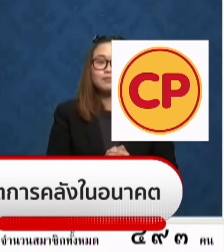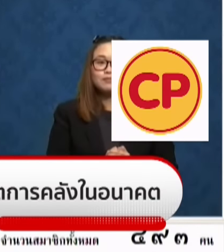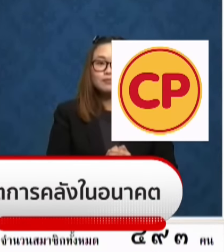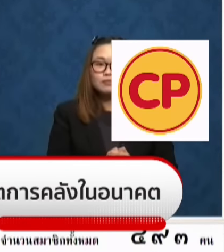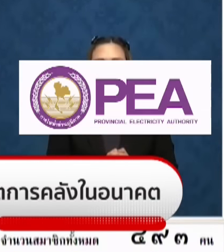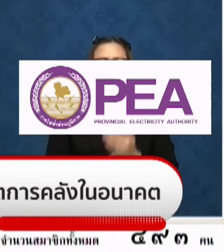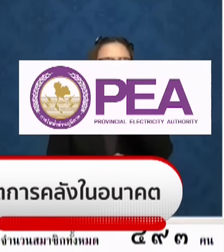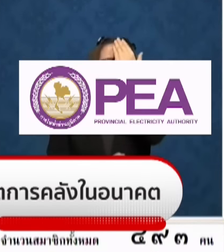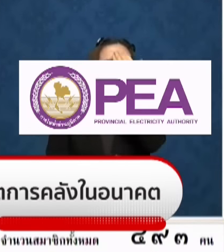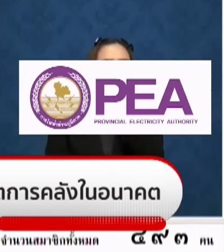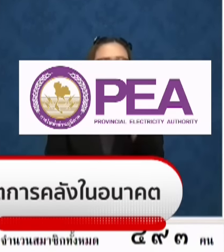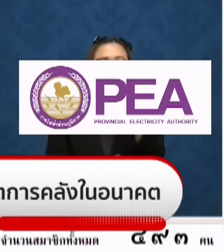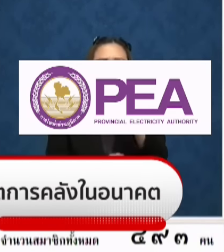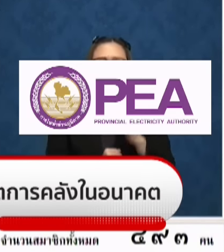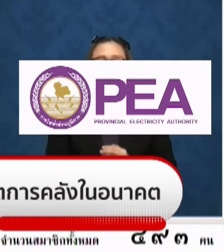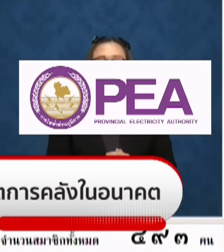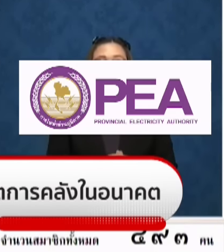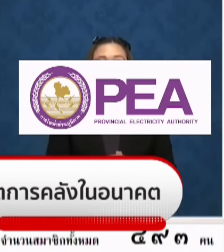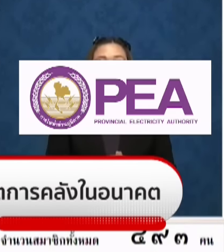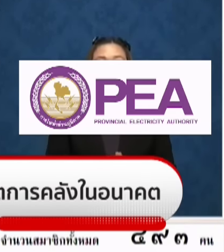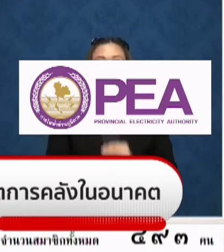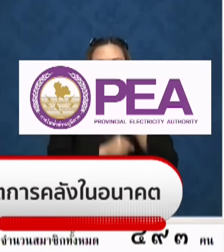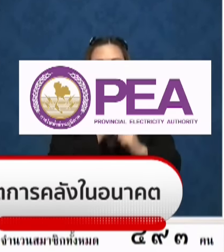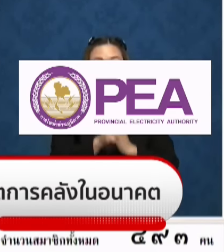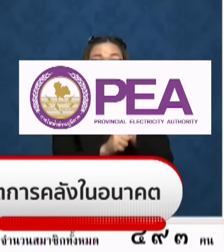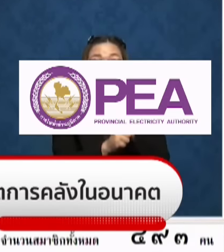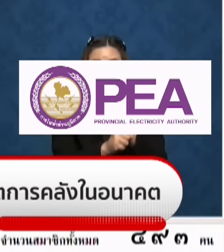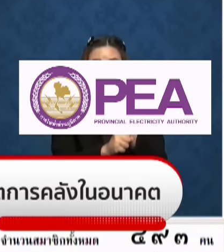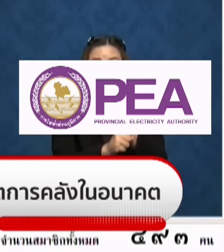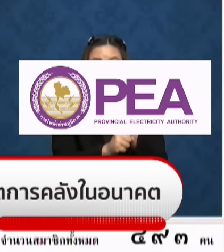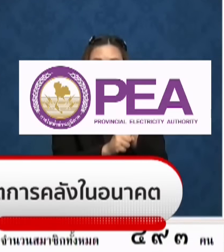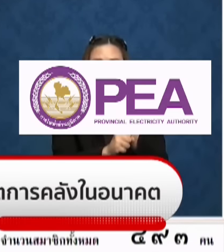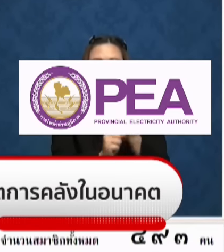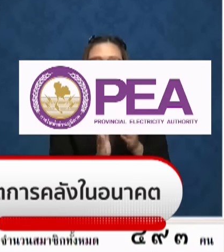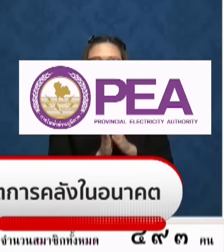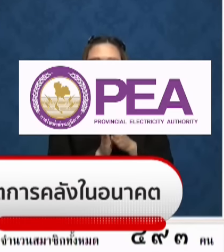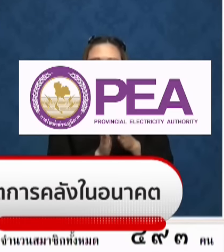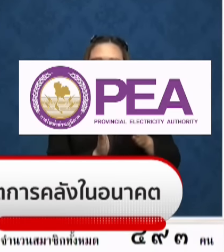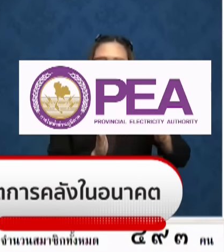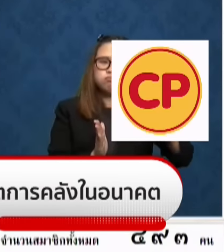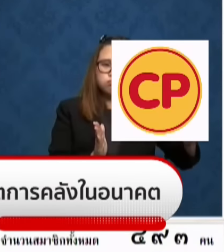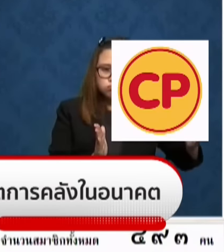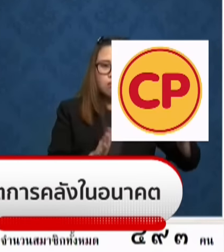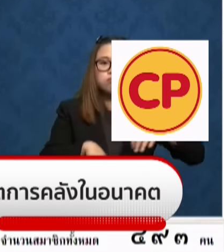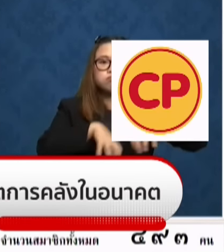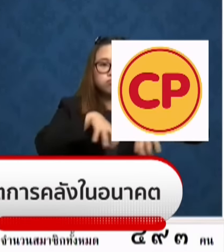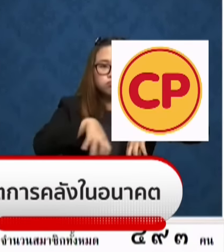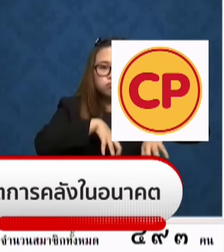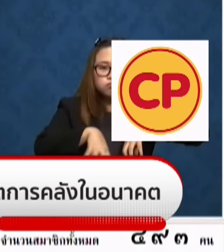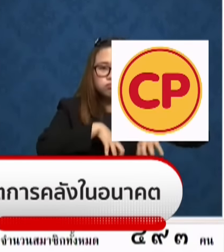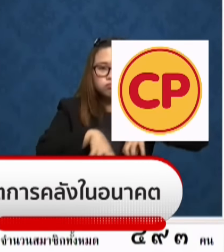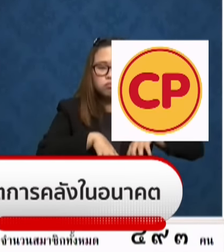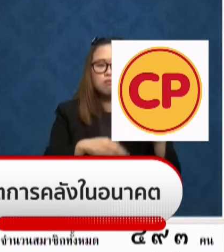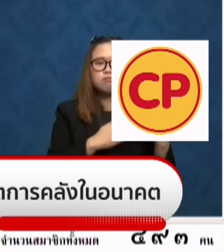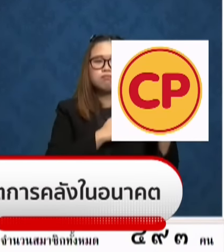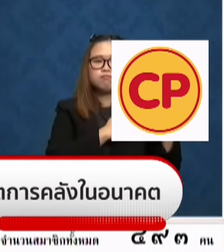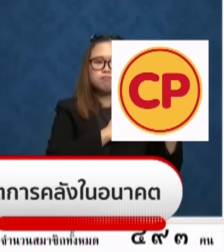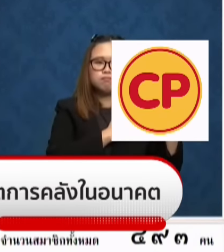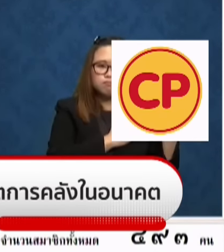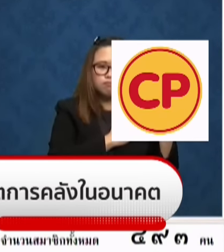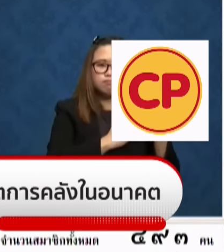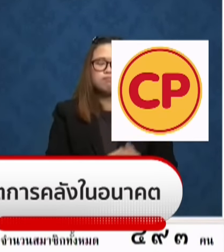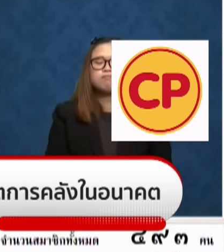แล้วต้องทำอย่างน้อย3ปีนับจากนี้ไปจนกว่าภาระและความเสี่ยง